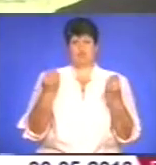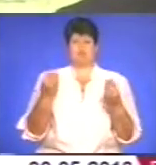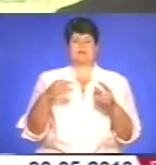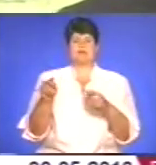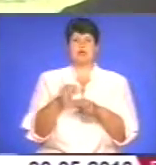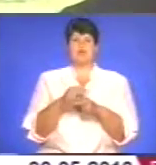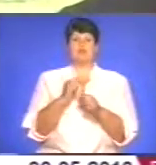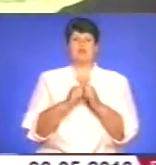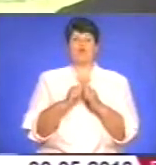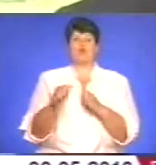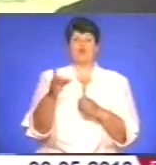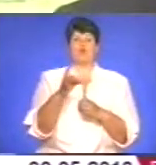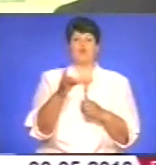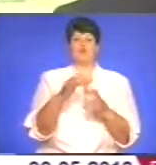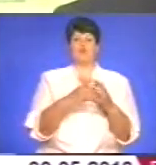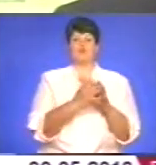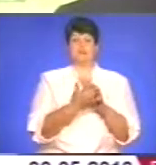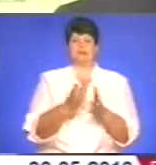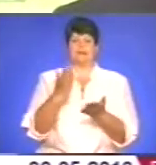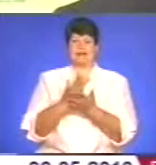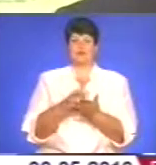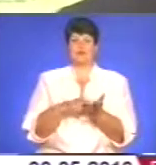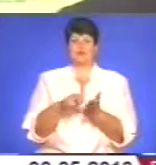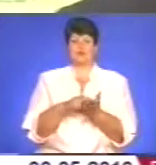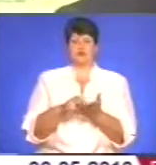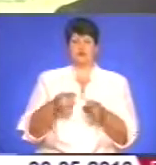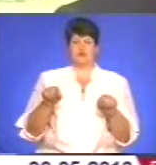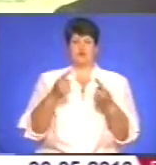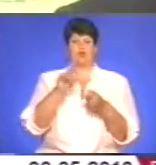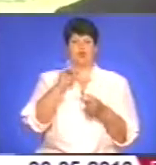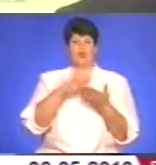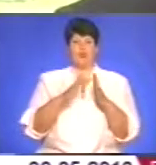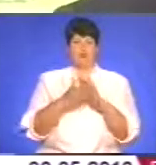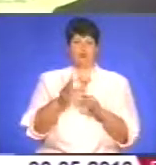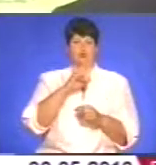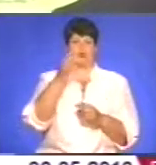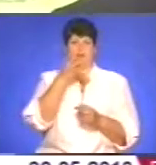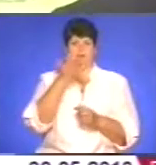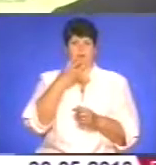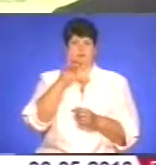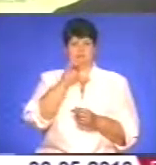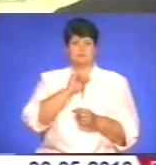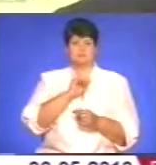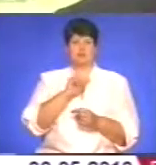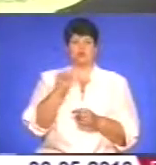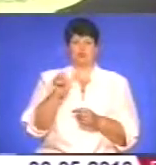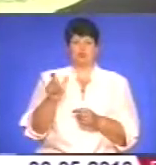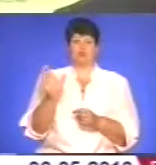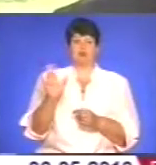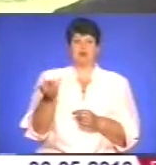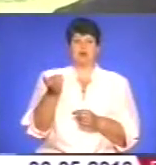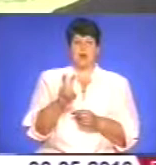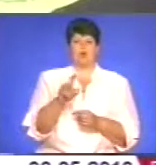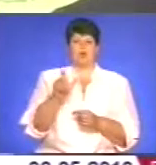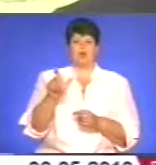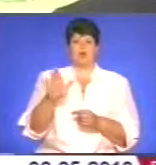кожному селі, де є поштові відділення, створити там умови, щоб там було тепло, щоб там був уют, тому що туди будуть приходити знову ж таки люди, там люди,